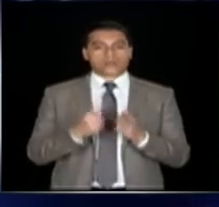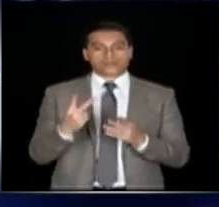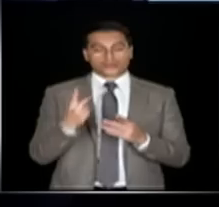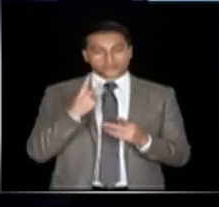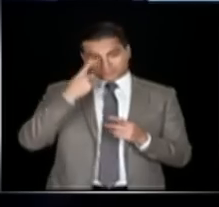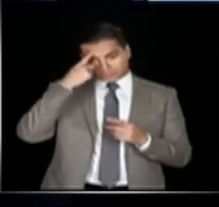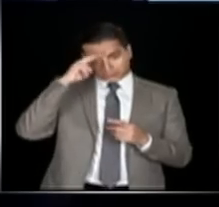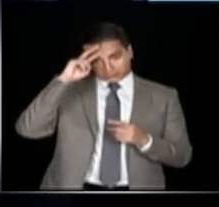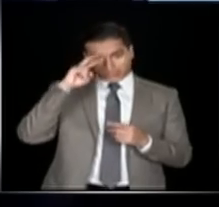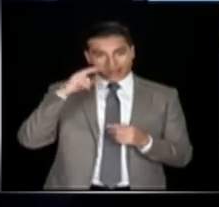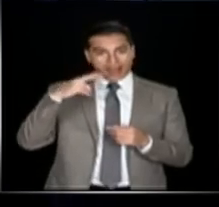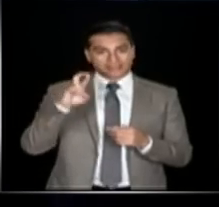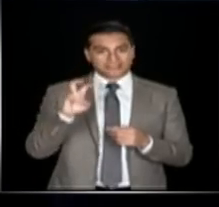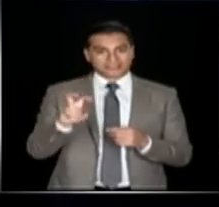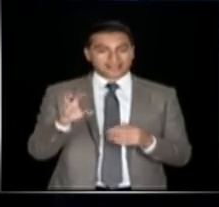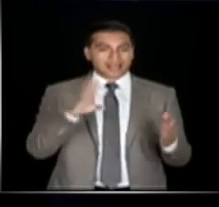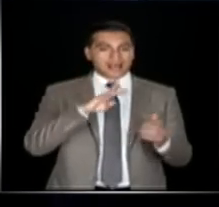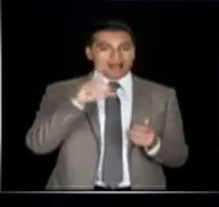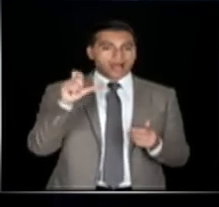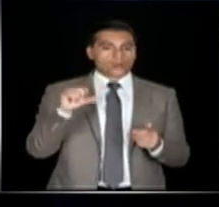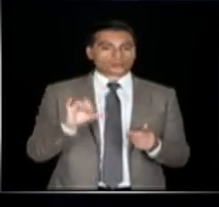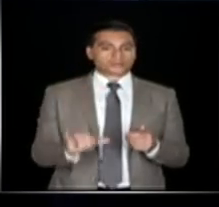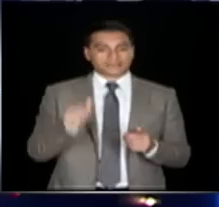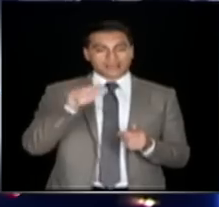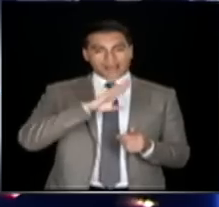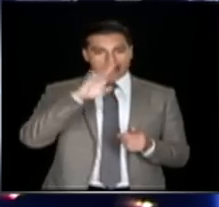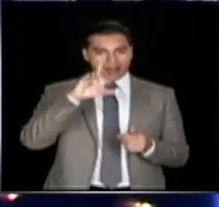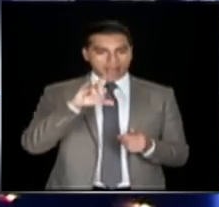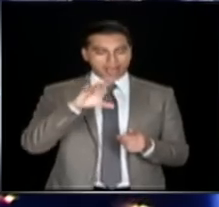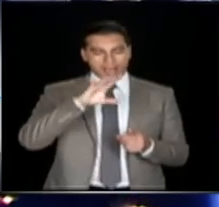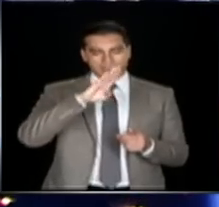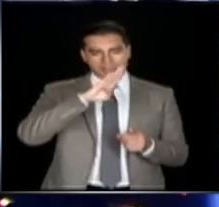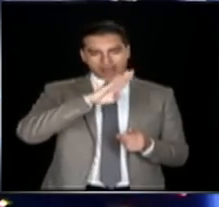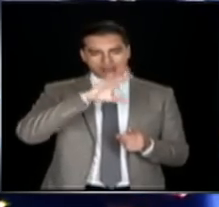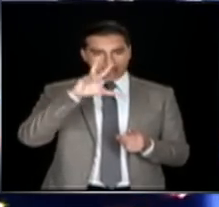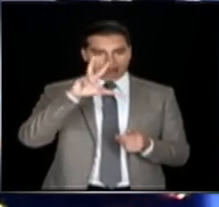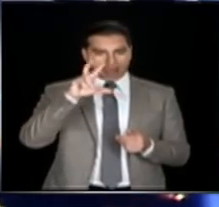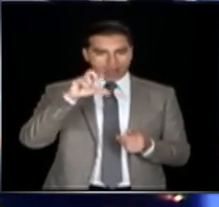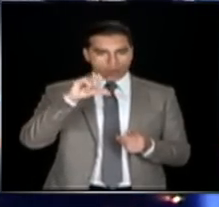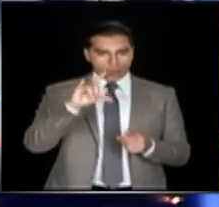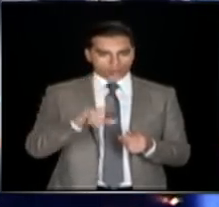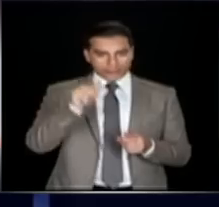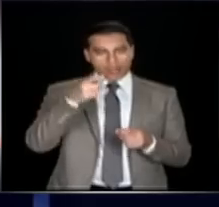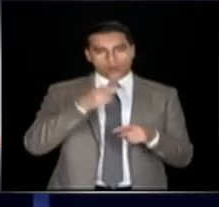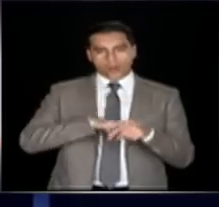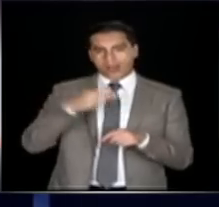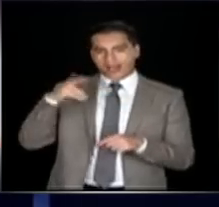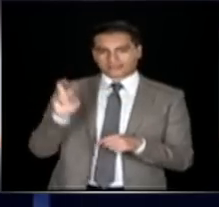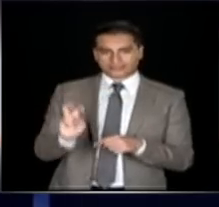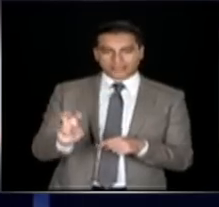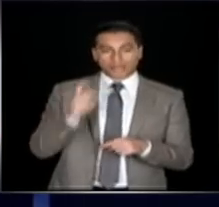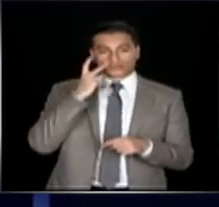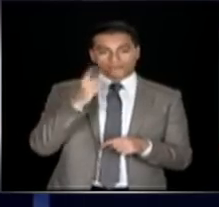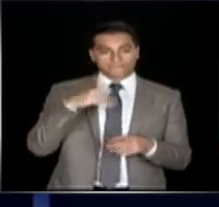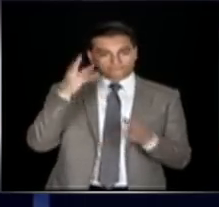معايا عزة وكلاوديا، كلاوديا وعزة، وسؤال في المعلومات العامة. معلومات